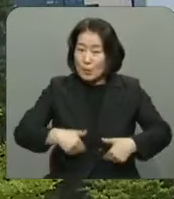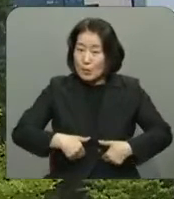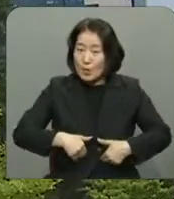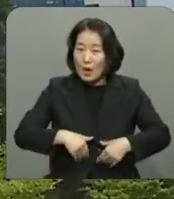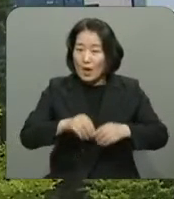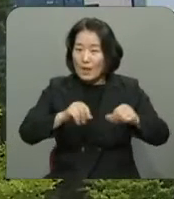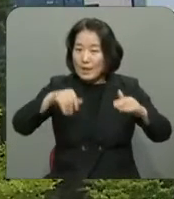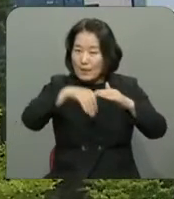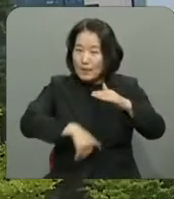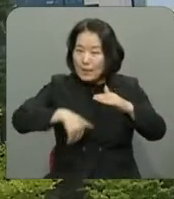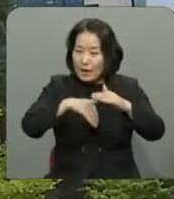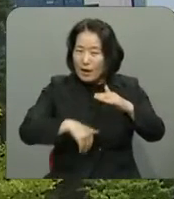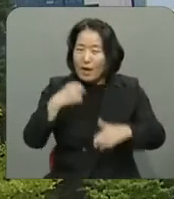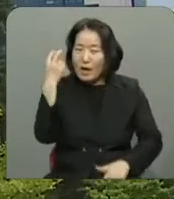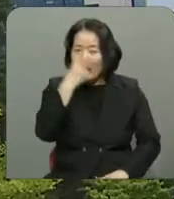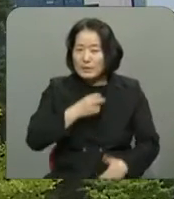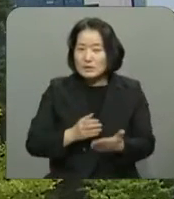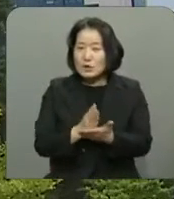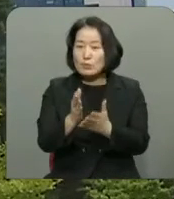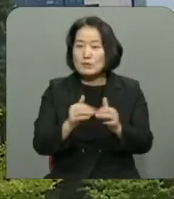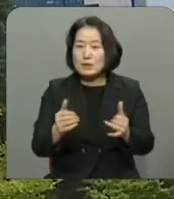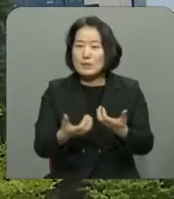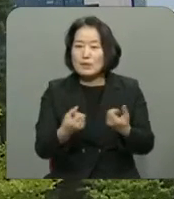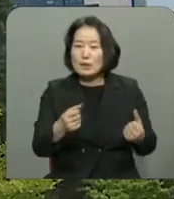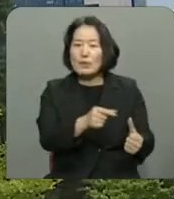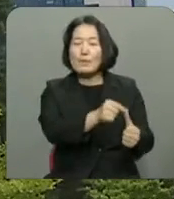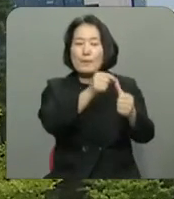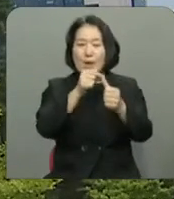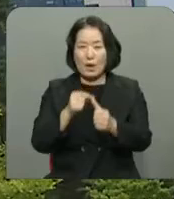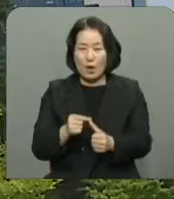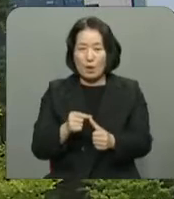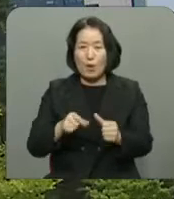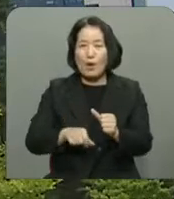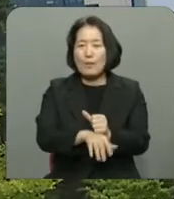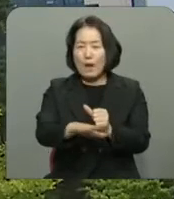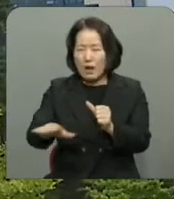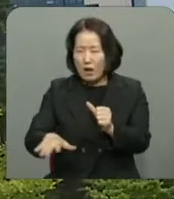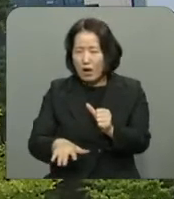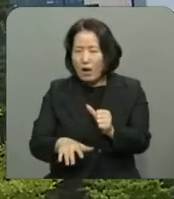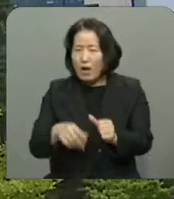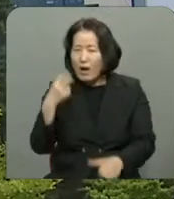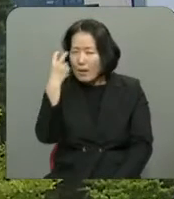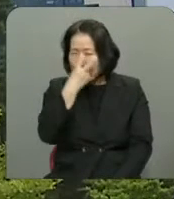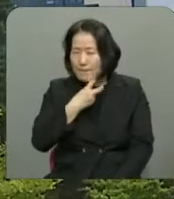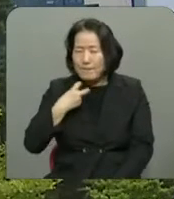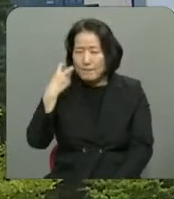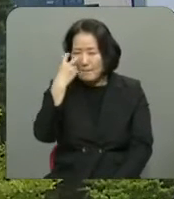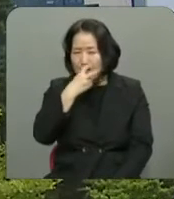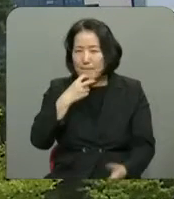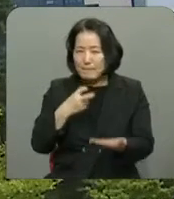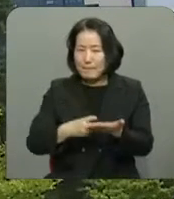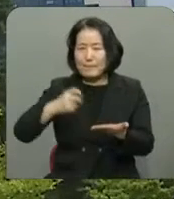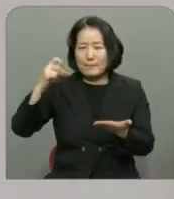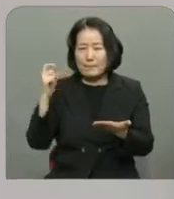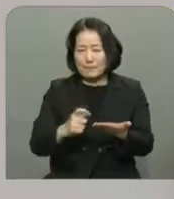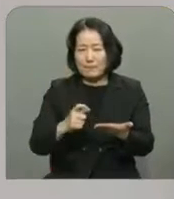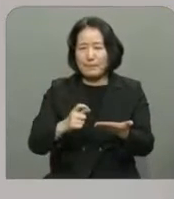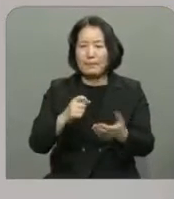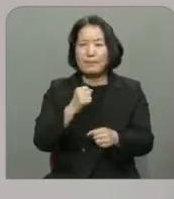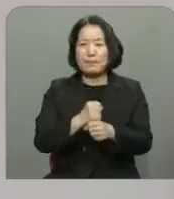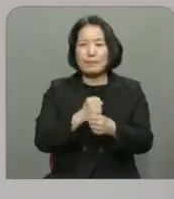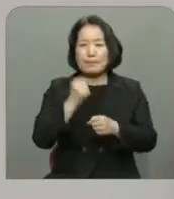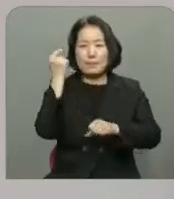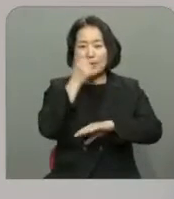분야에 대해 감사 전문관 을 별도 채용하고 산하 기관에 대한 실질적 감독 규정 보완 등을 추진합니다